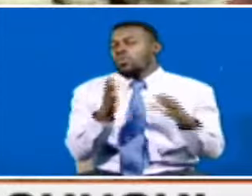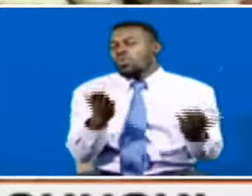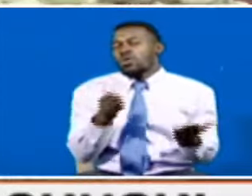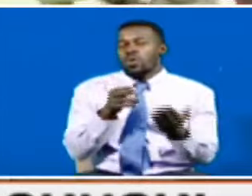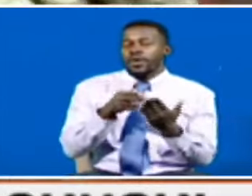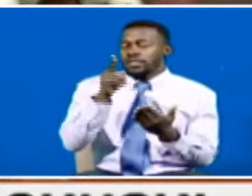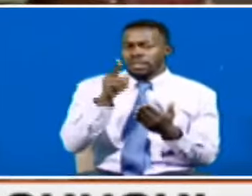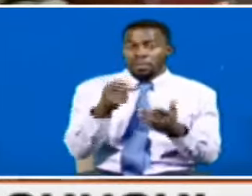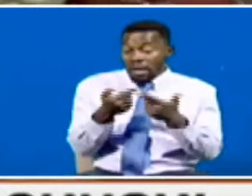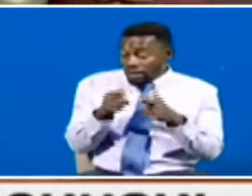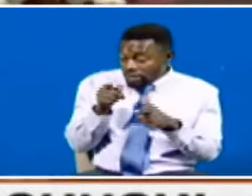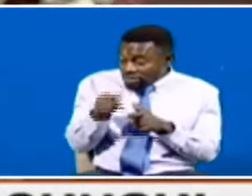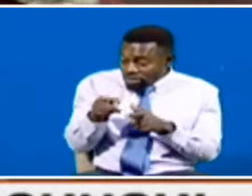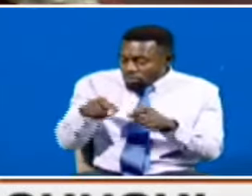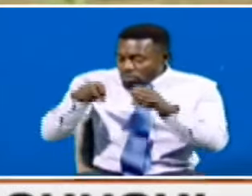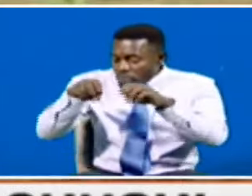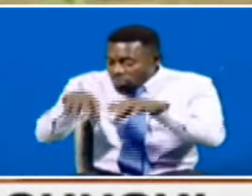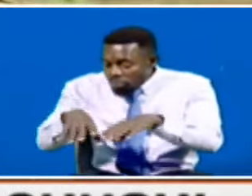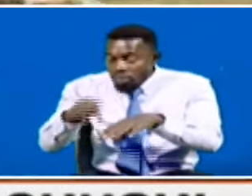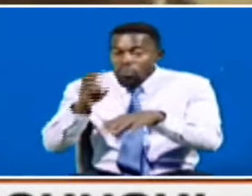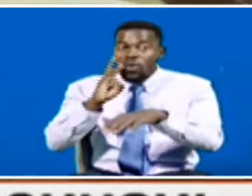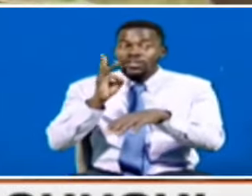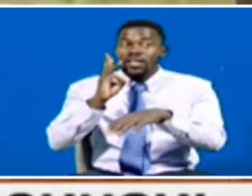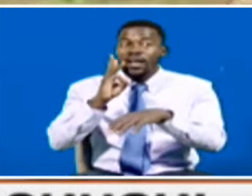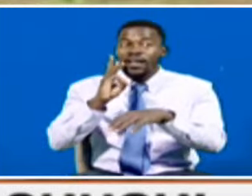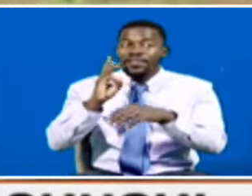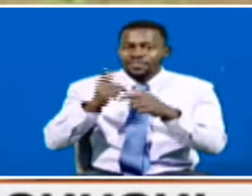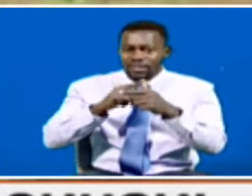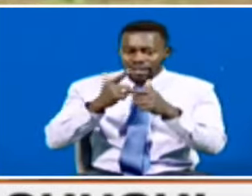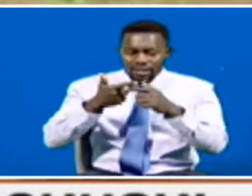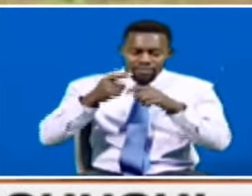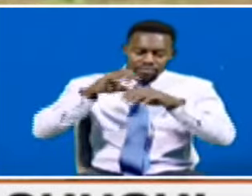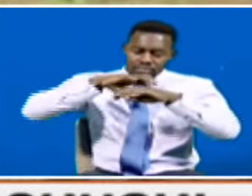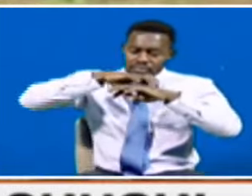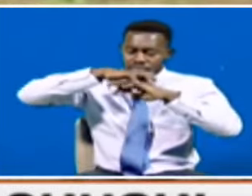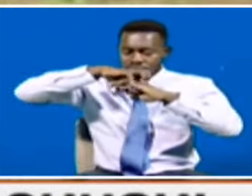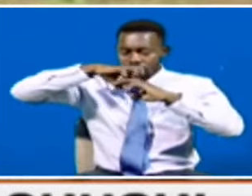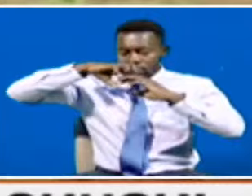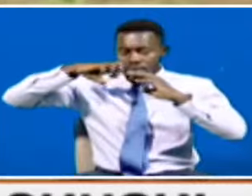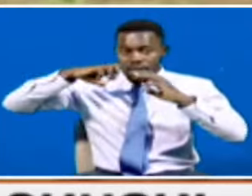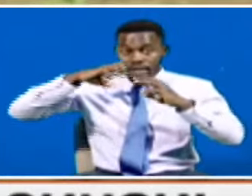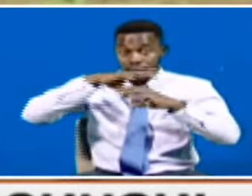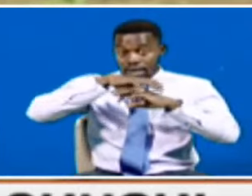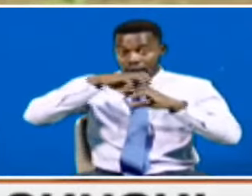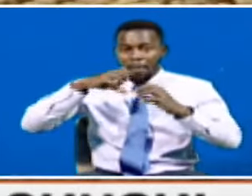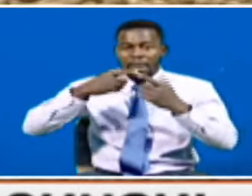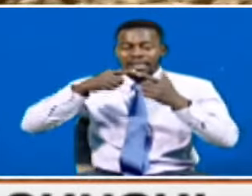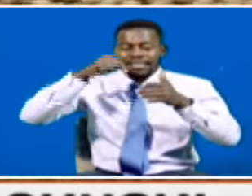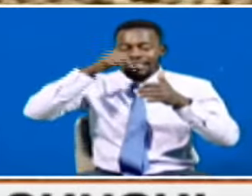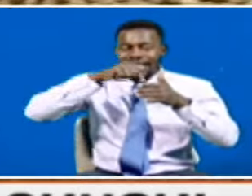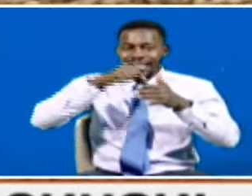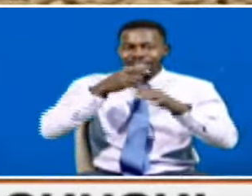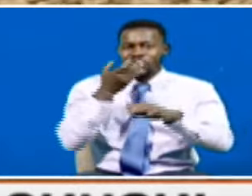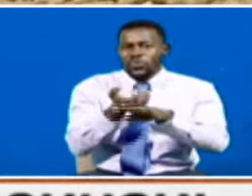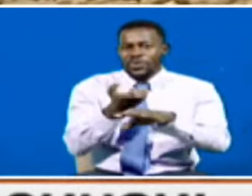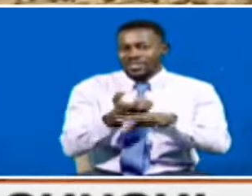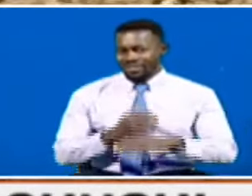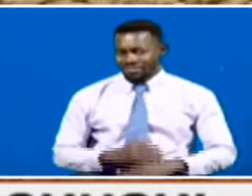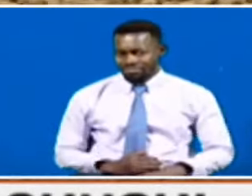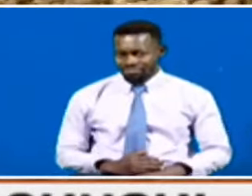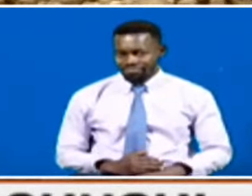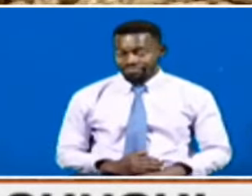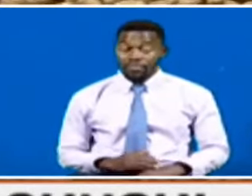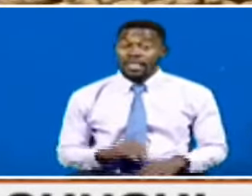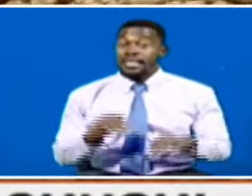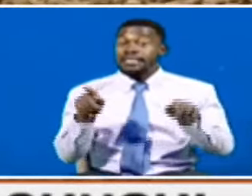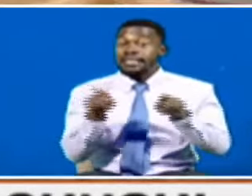kwa maji, unakuta inatoka gozi ya juu, lakini ndani ni mawe mawe. Huku